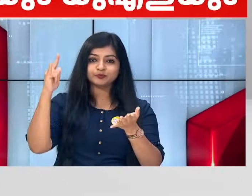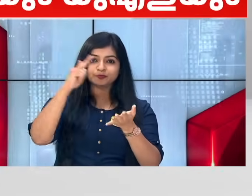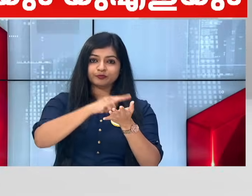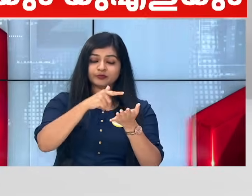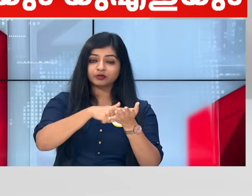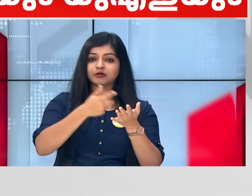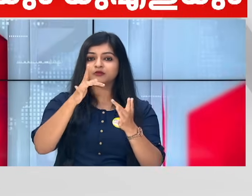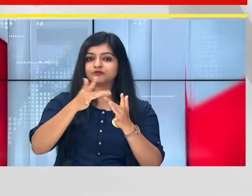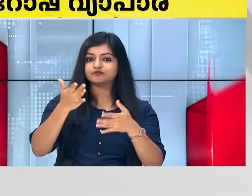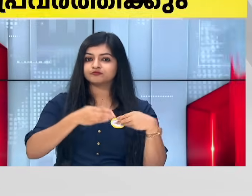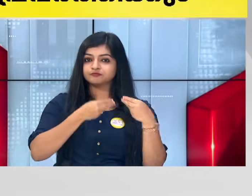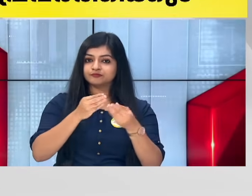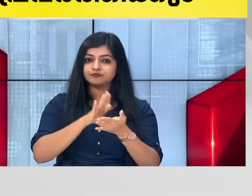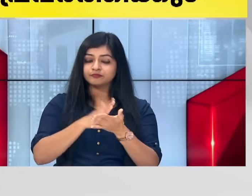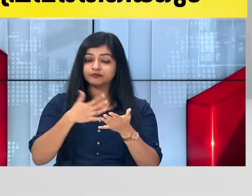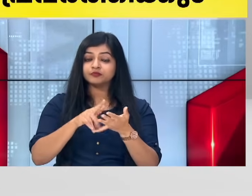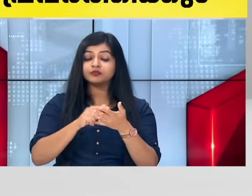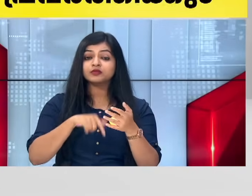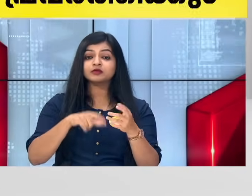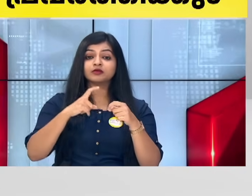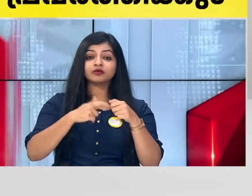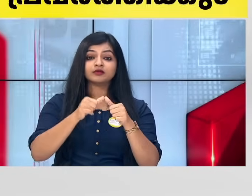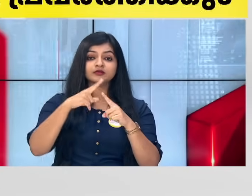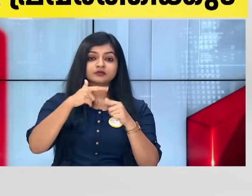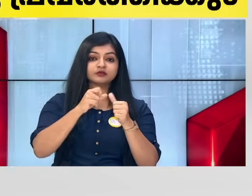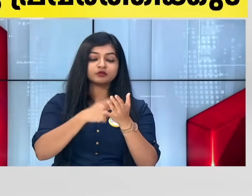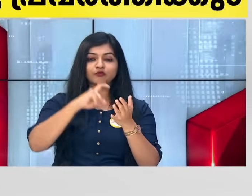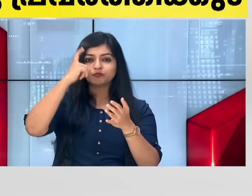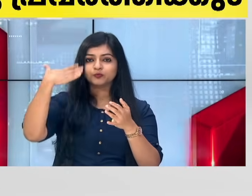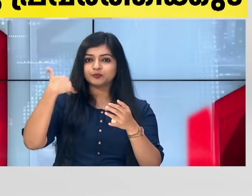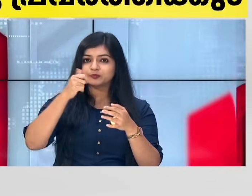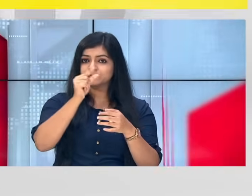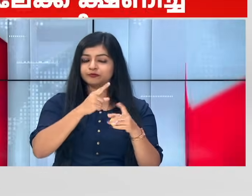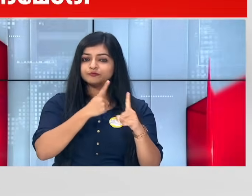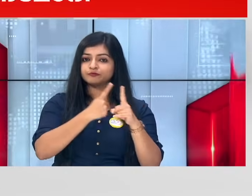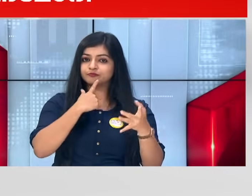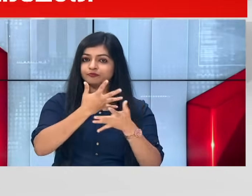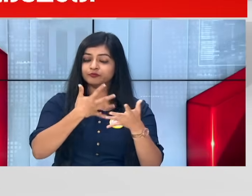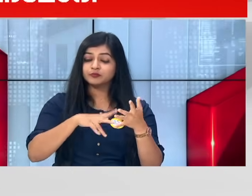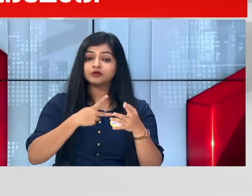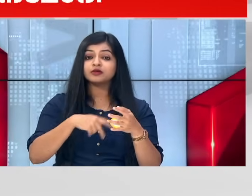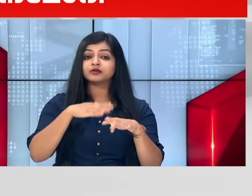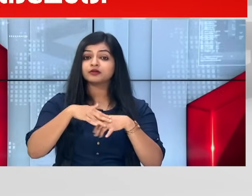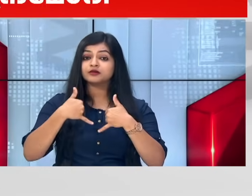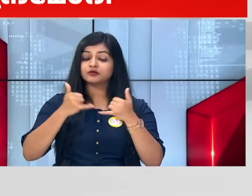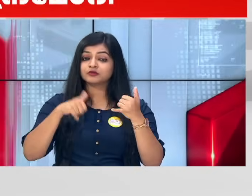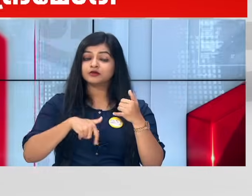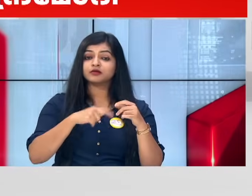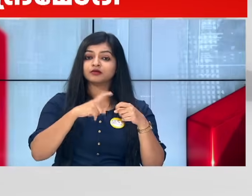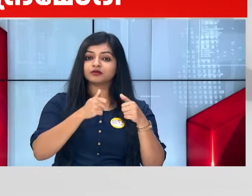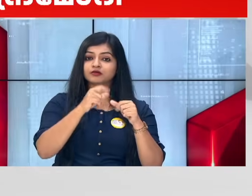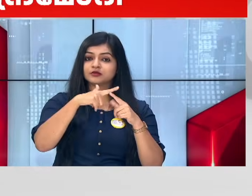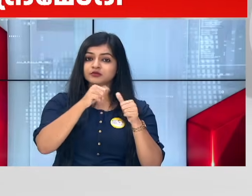സ്വീകരിച്ചു. അതിനുശേഷം ഖത്തർ വിദേശകാര്യ മന്ത്രിയുമായി അദ്ദേഹം കൂടിക്കാഴ്ച നടത്തി. ഇരു രാജ്യങ്ങളും തമ്മിൽ നിരവധി കരാറുകൾ ഉണ്ടാക്കുന്നതിനെ